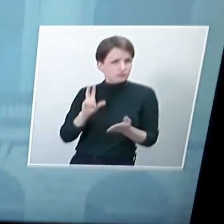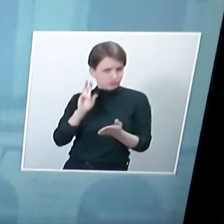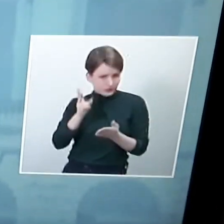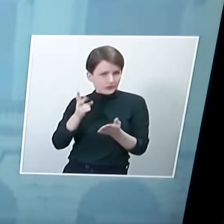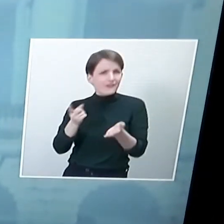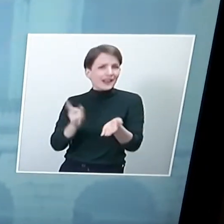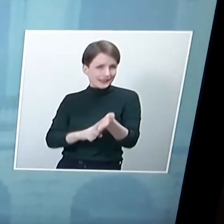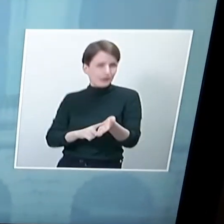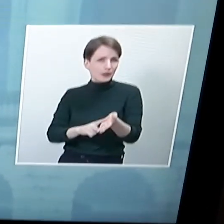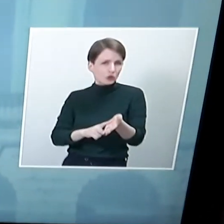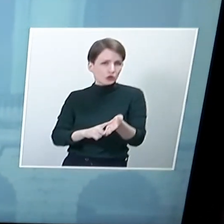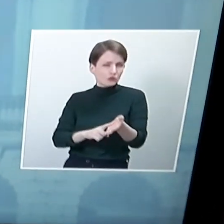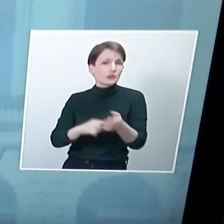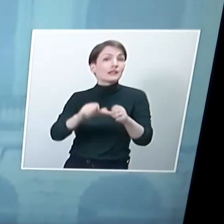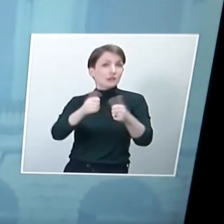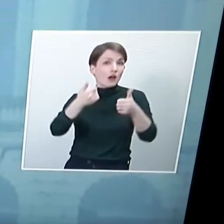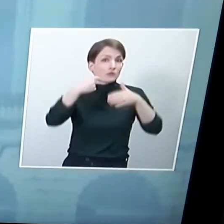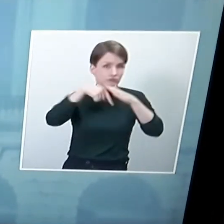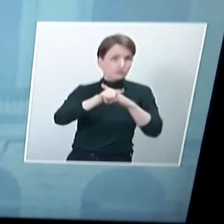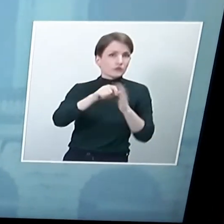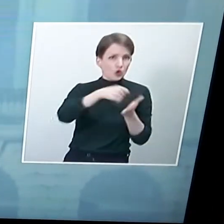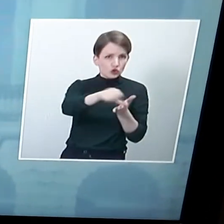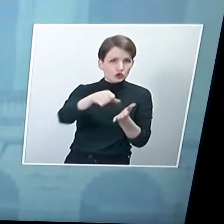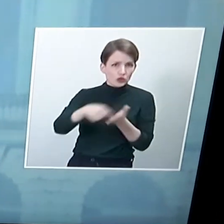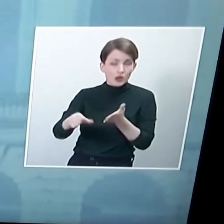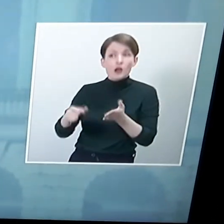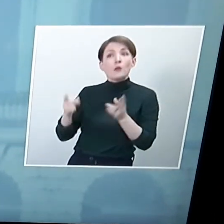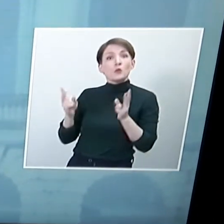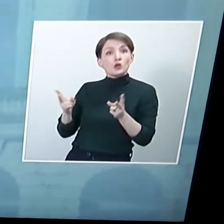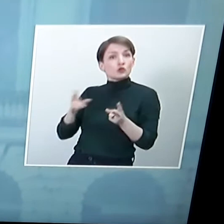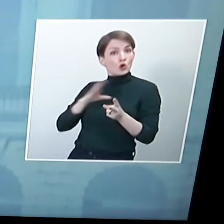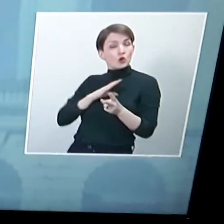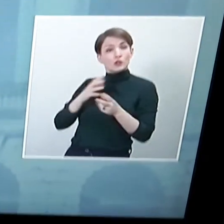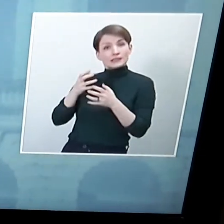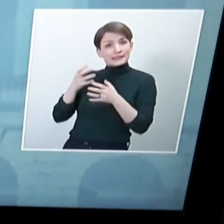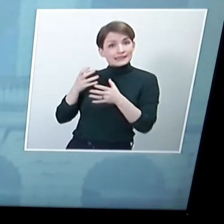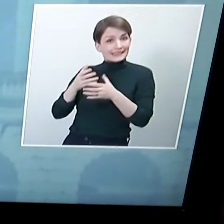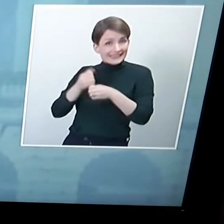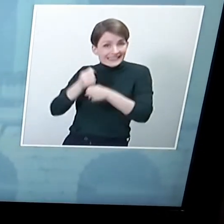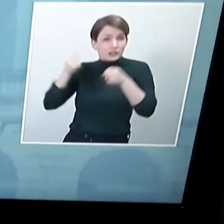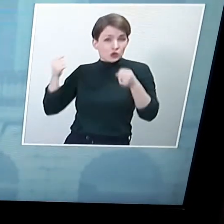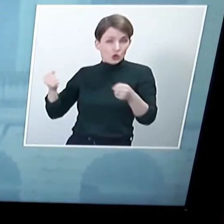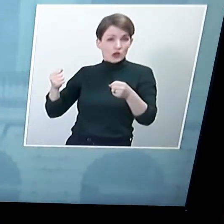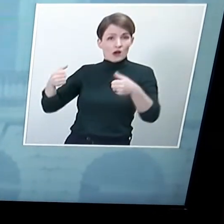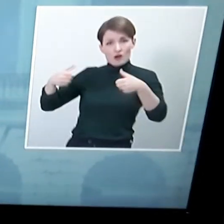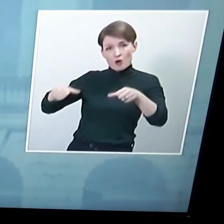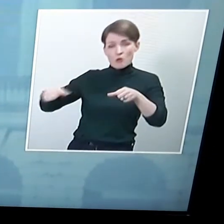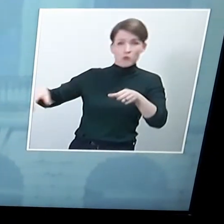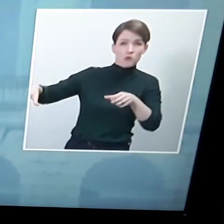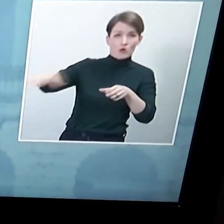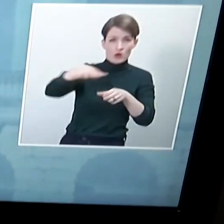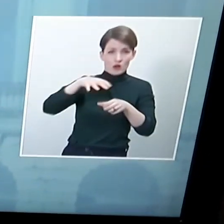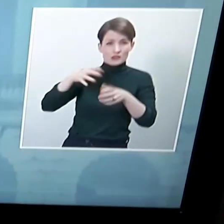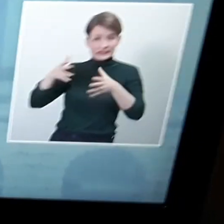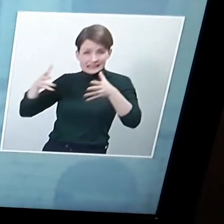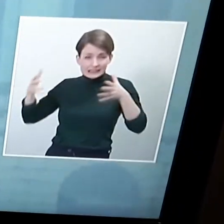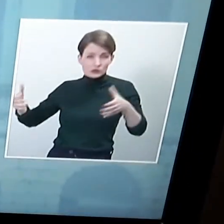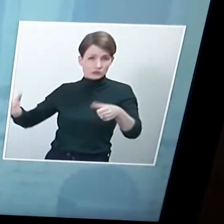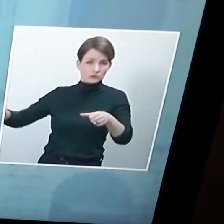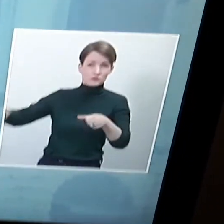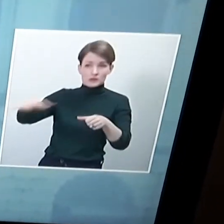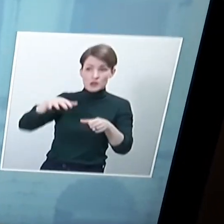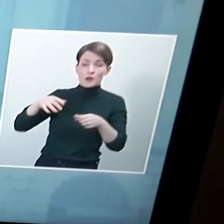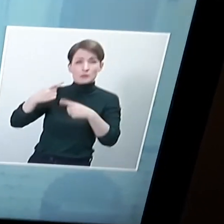välttämättömäksi. Meillä on tietenkin olemassa isoja kauppoja, isoja marketteja, joissa myydään erilaisia asioita, mutta